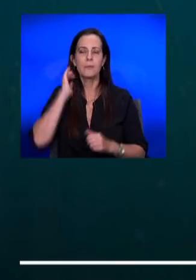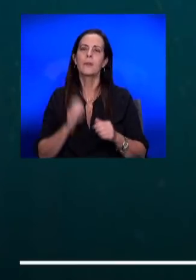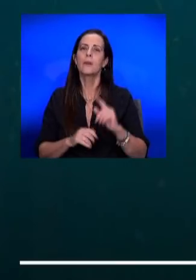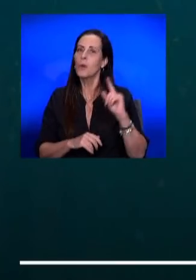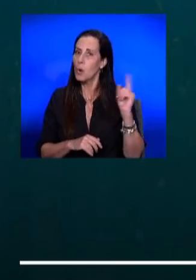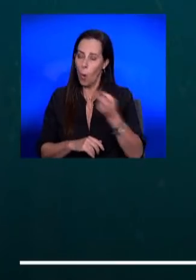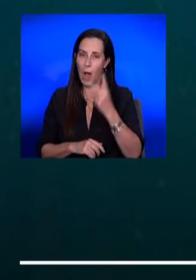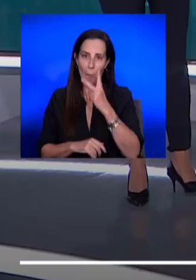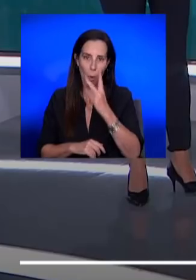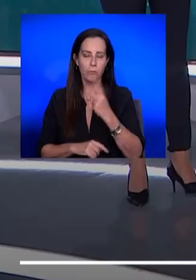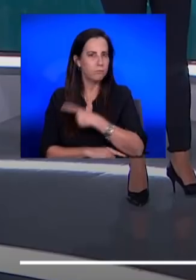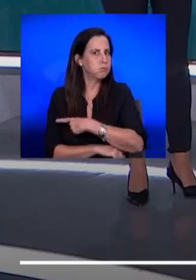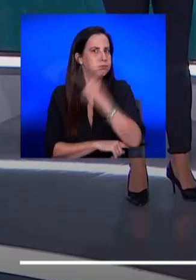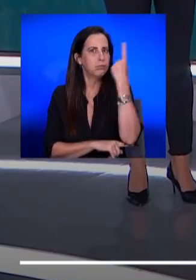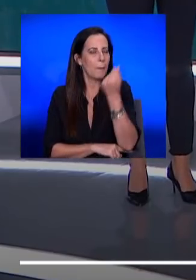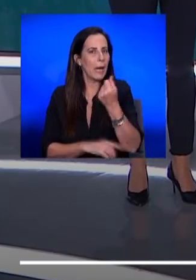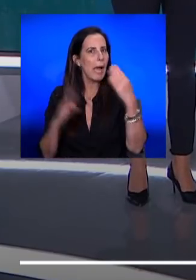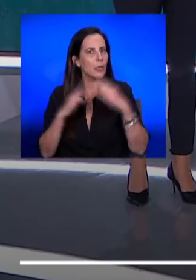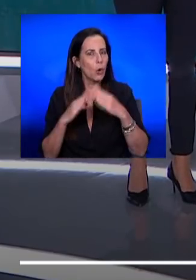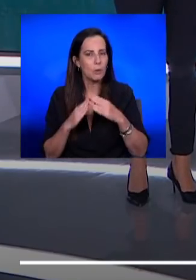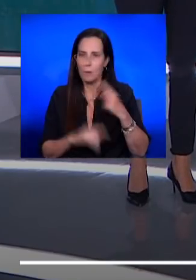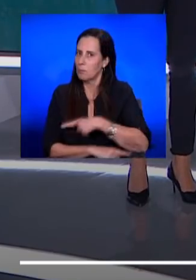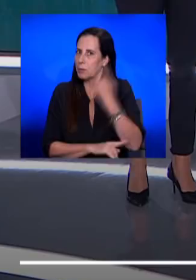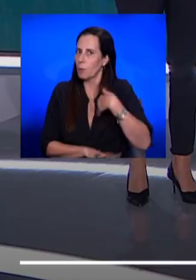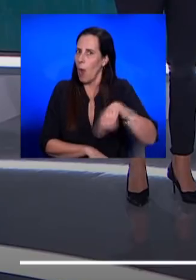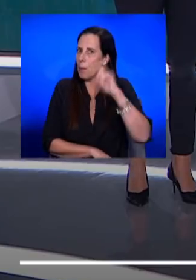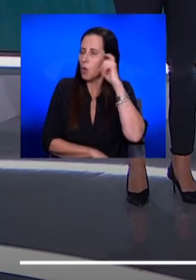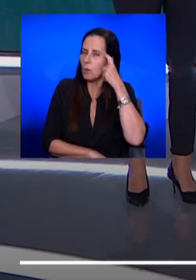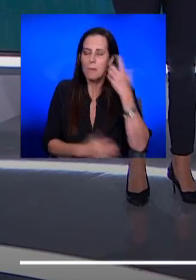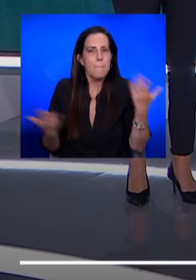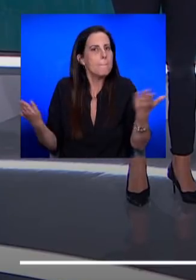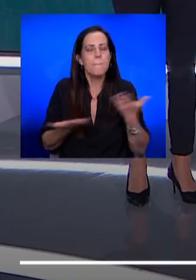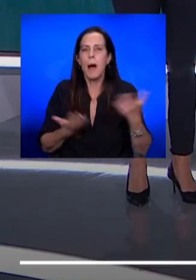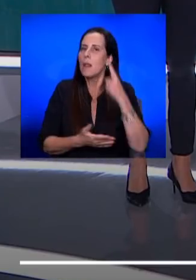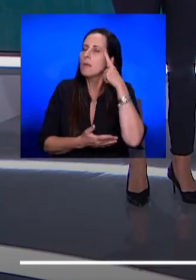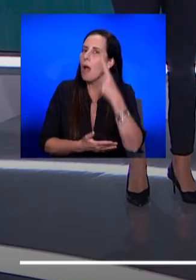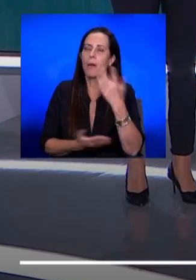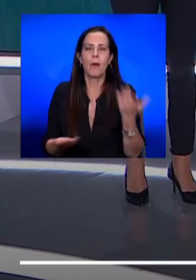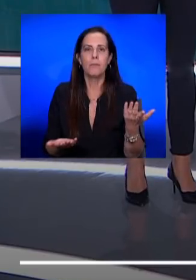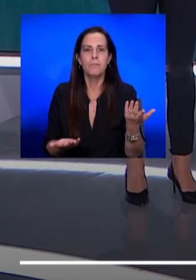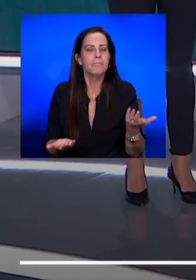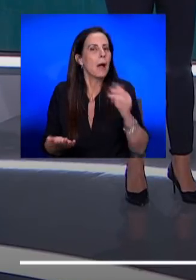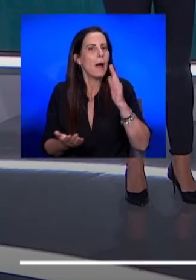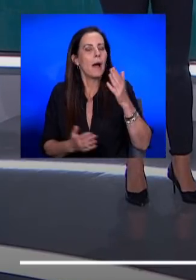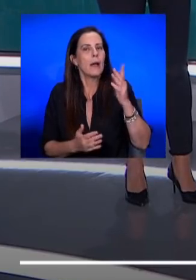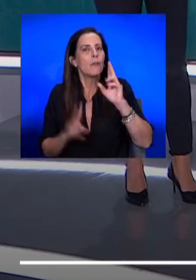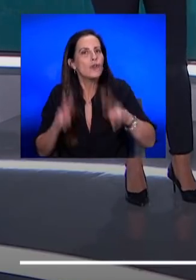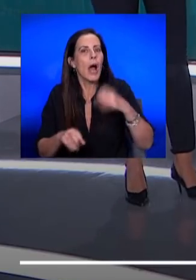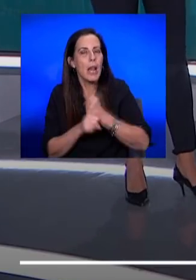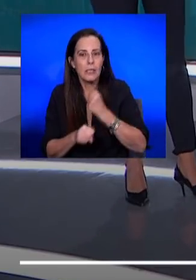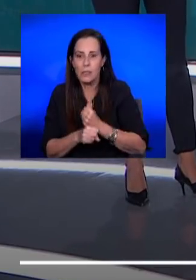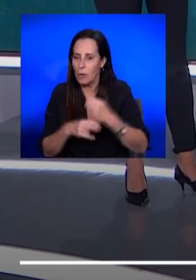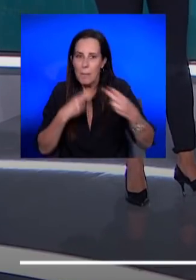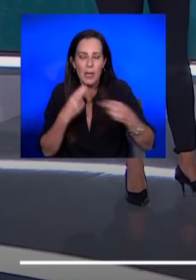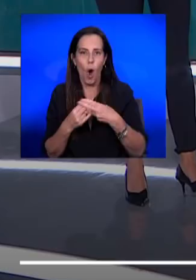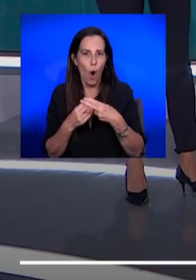כולנו רואים זינוק אדיר במחירי הדיור, זינוק מדאיג. מה לדעתכם בבנק מדינת ישראל יכולה לעשות ממש בטווח